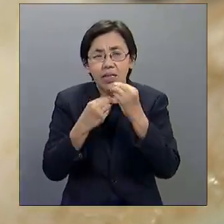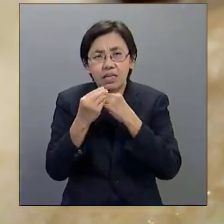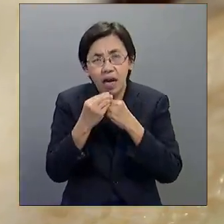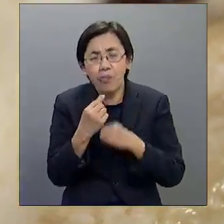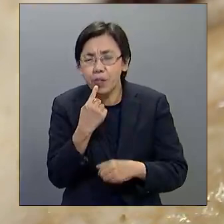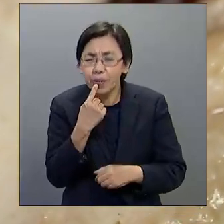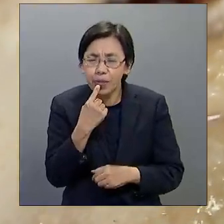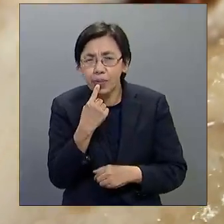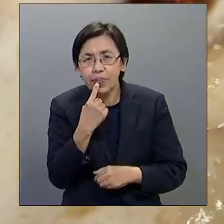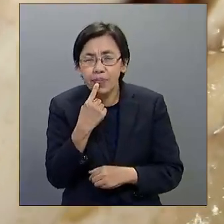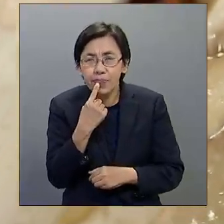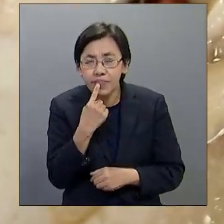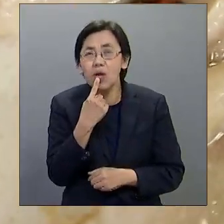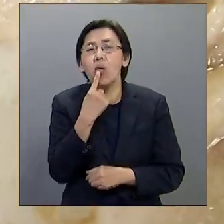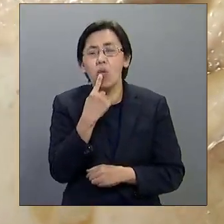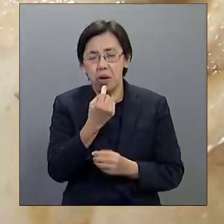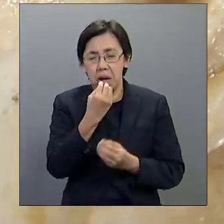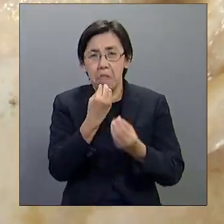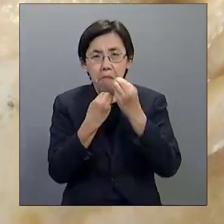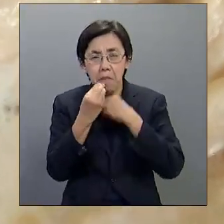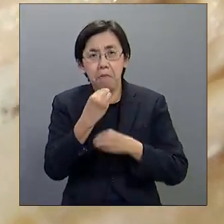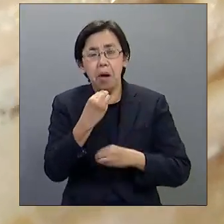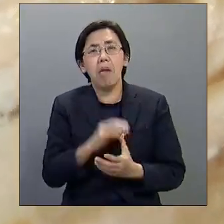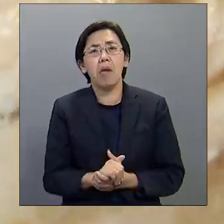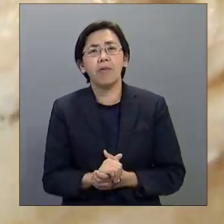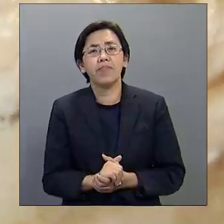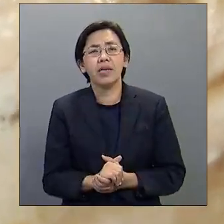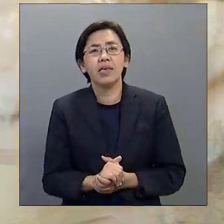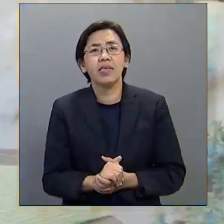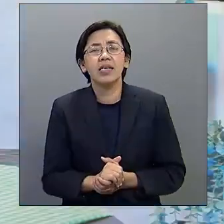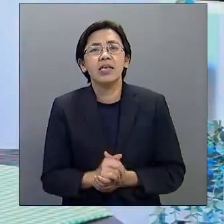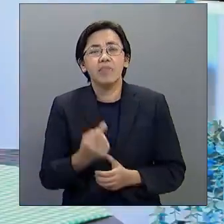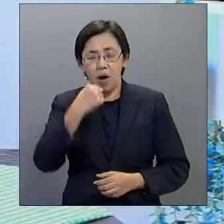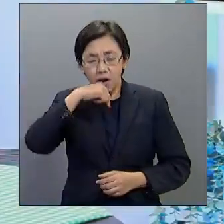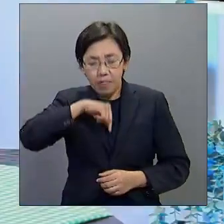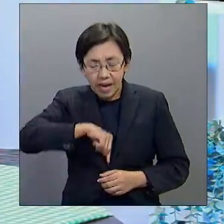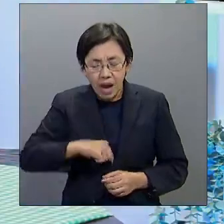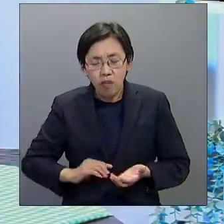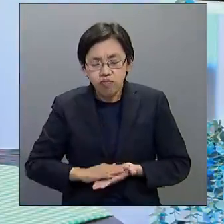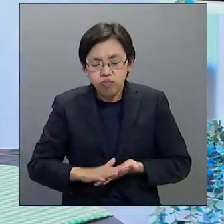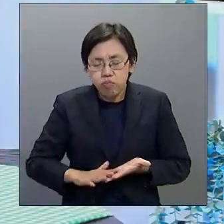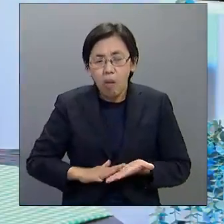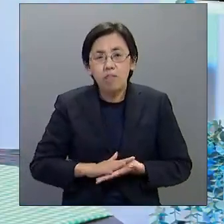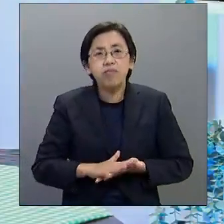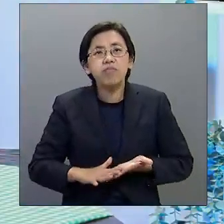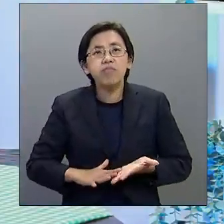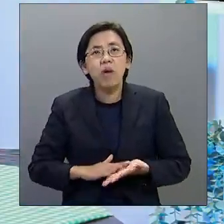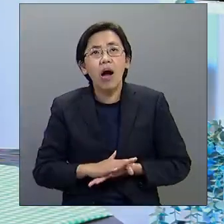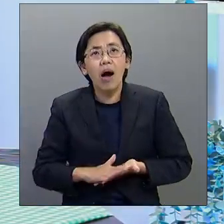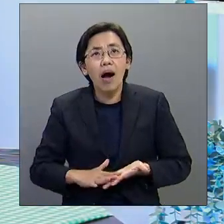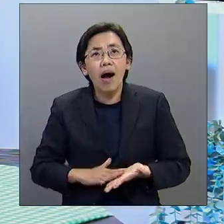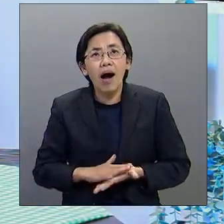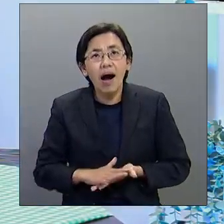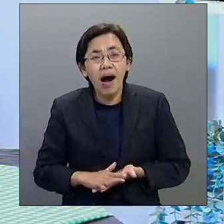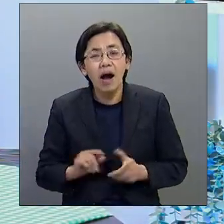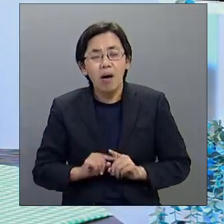มันจะกรุบกรุบเนี่ยใยอาหารมันจะสูงมากโดยเฉพาะใยอาหารที่ไม่ละลายน้ำเข้าไปสู่ทางเดินอาหารแล้วเนี่ยมันจะกลายเป็นลักษณะเหมือนเจ